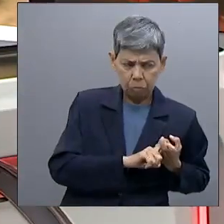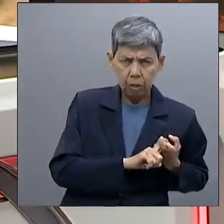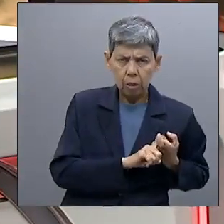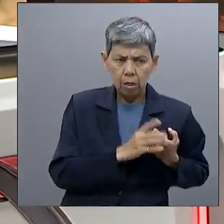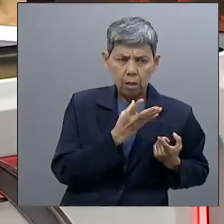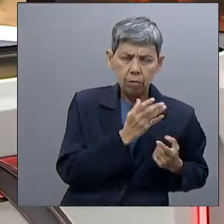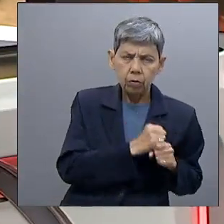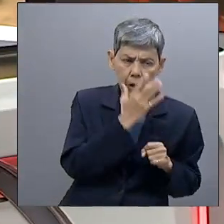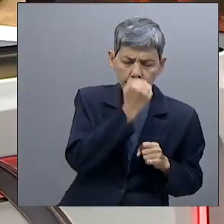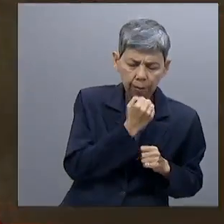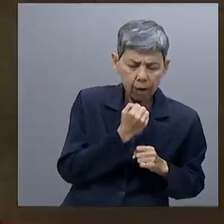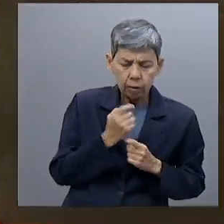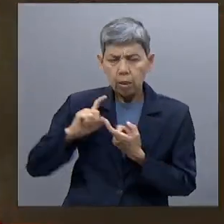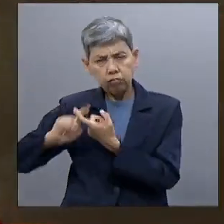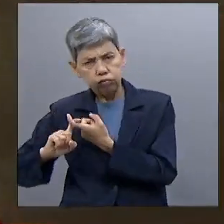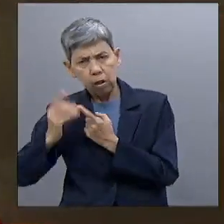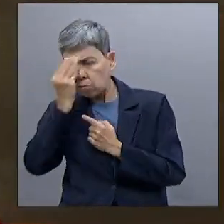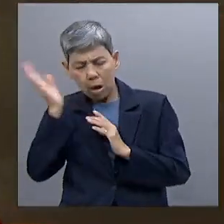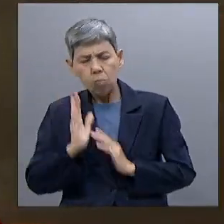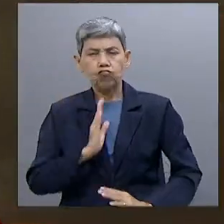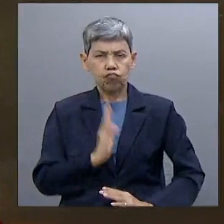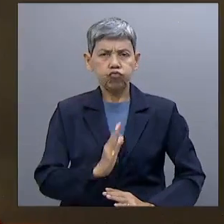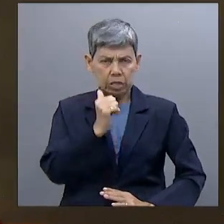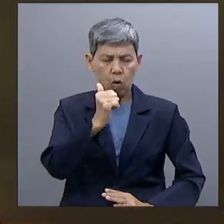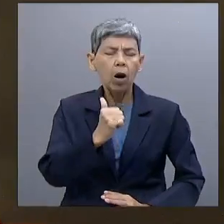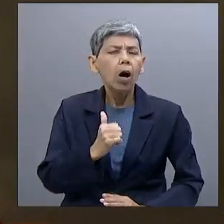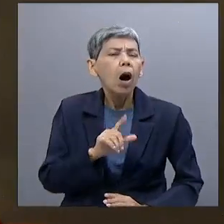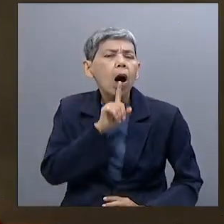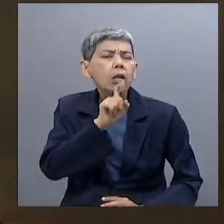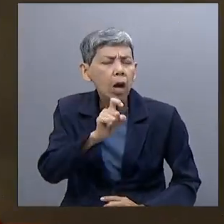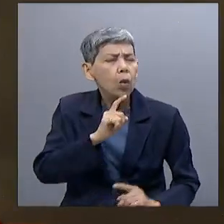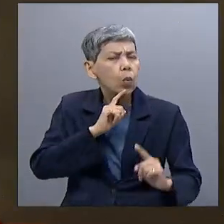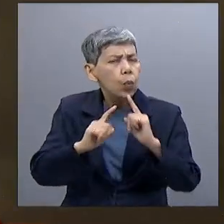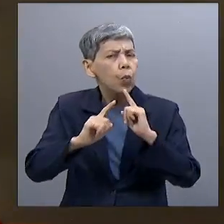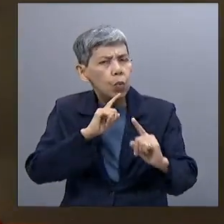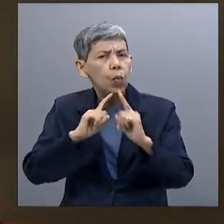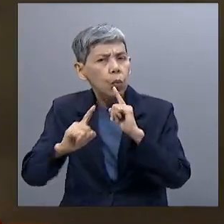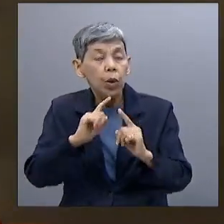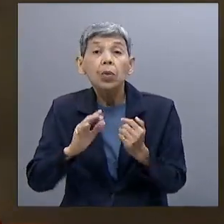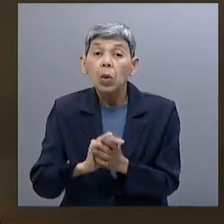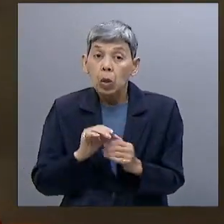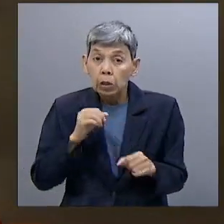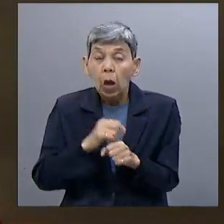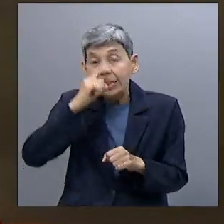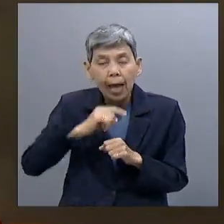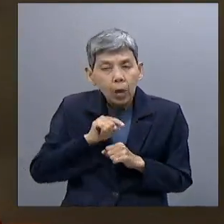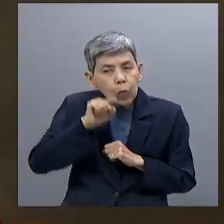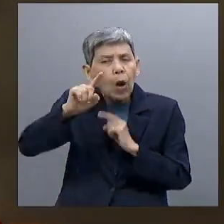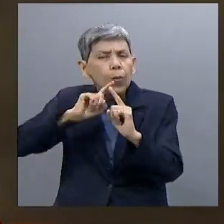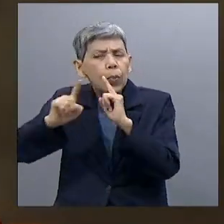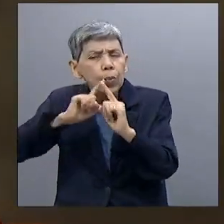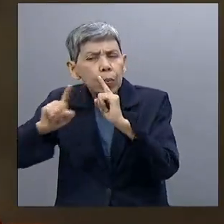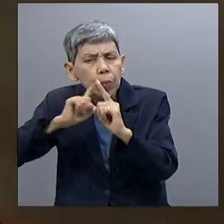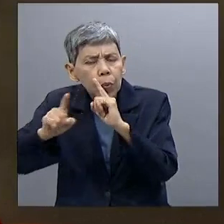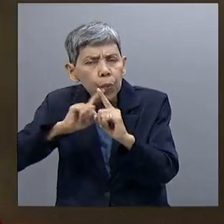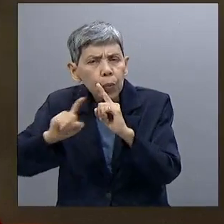องนี ้แล้วทีนี้ในการติดต่อประสานงานกันหลายคนอาจจะอยากทราบว่าจริงๆตอนที่ตัวแทนไปเนี่ยค่ะคือเรา